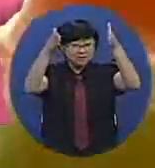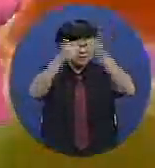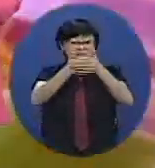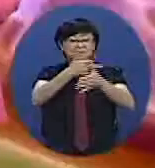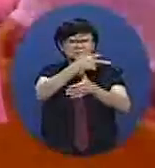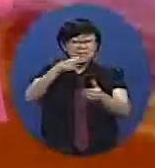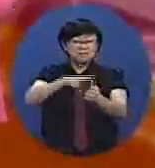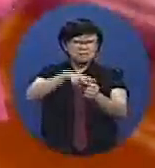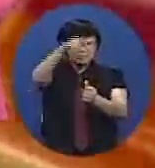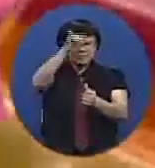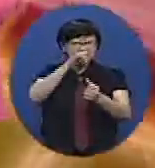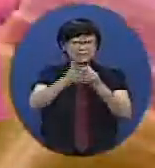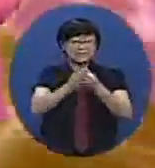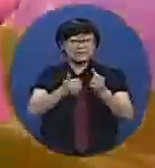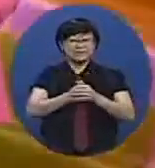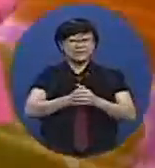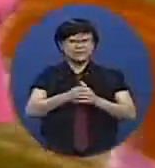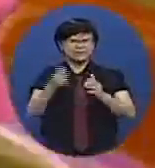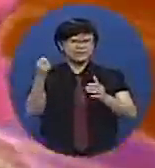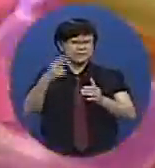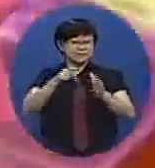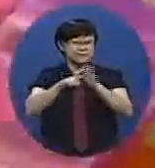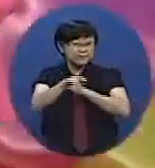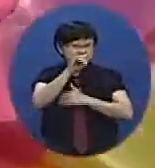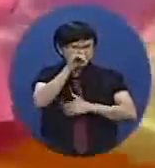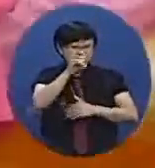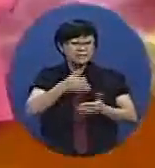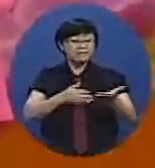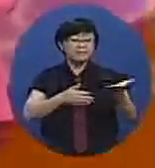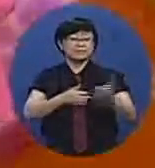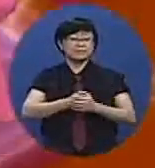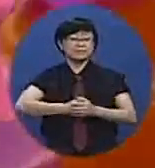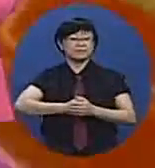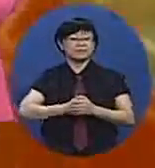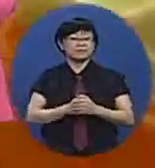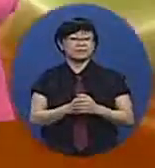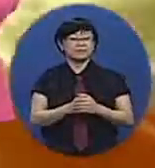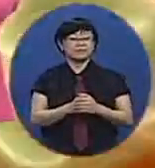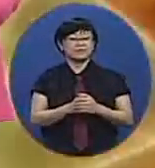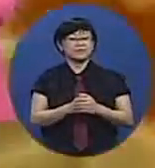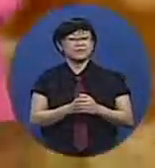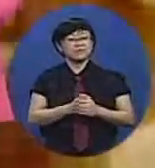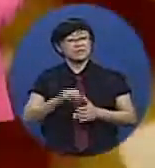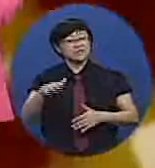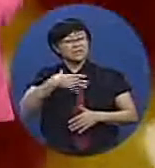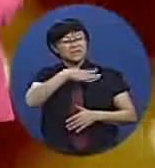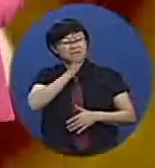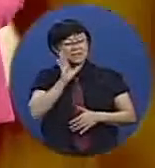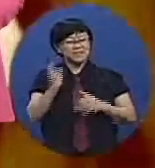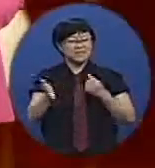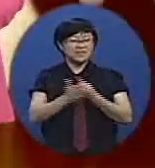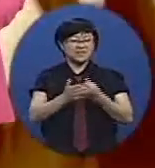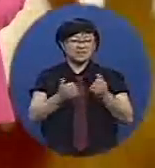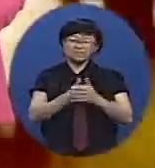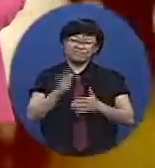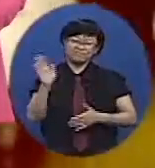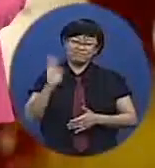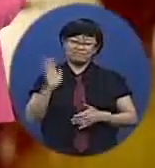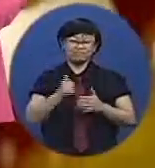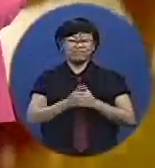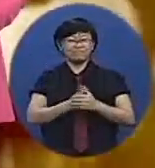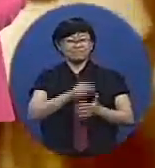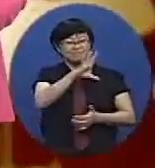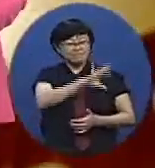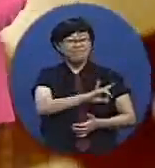마트. 네네. 그런 곳도 자주 가세요? 아, 거기는 조금 나이 먹다 보니까 네. 좀 드물어요. 네. 아,